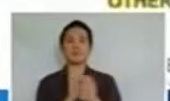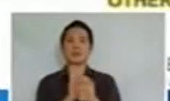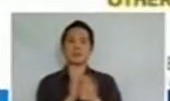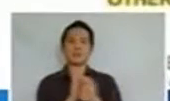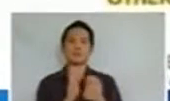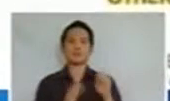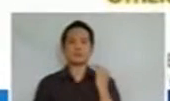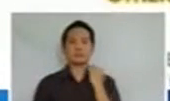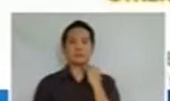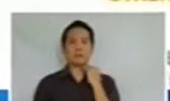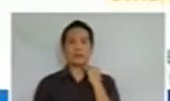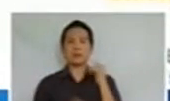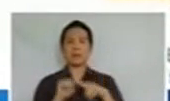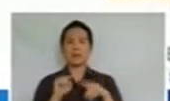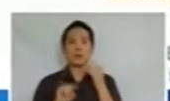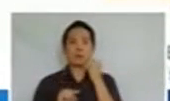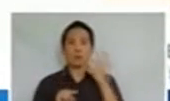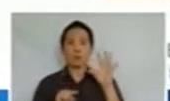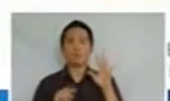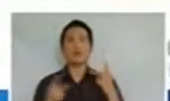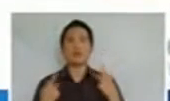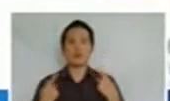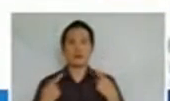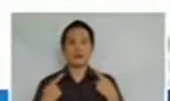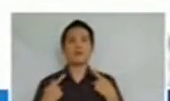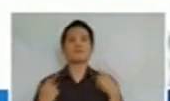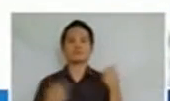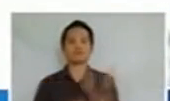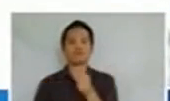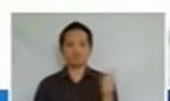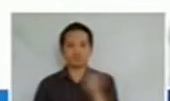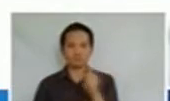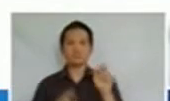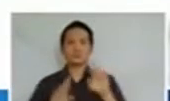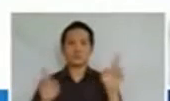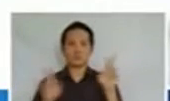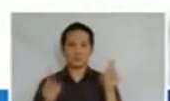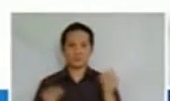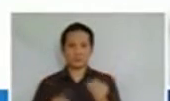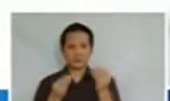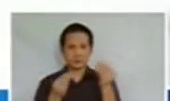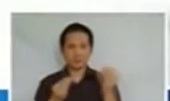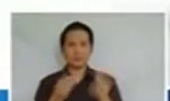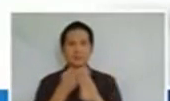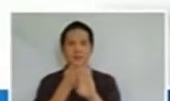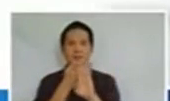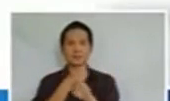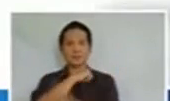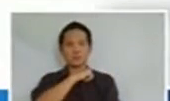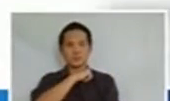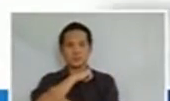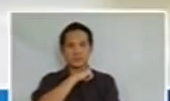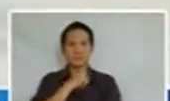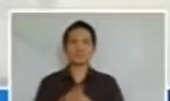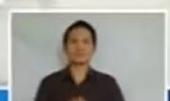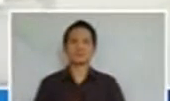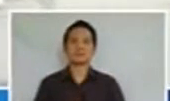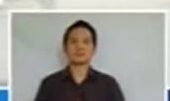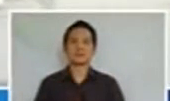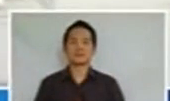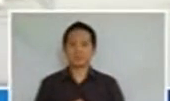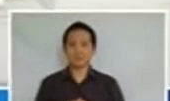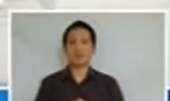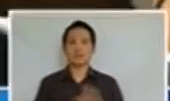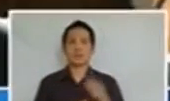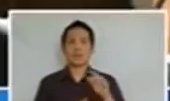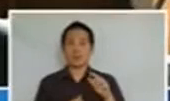Pangulong Duterte ang Executive Order No. 114 o ang Balik Probinsya Bagong Pag-asa Program.